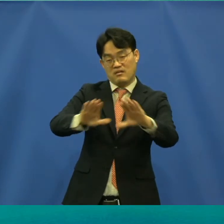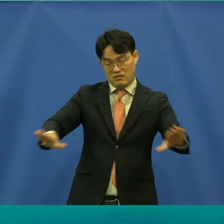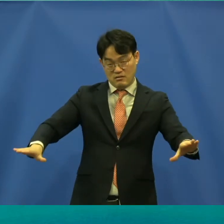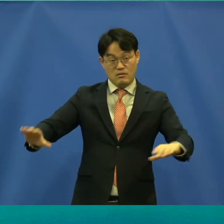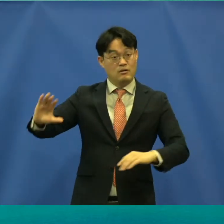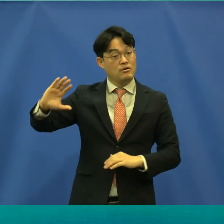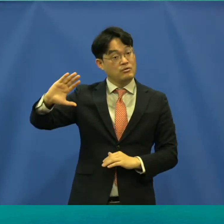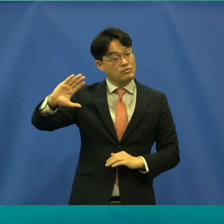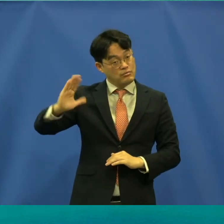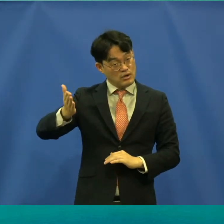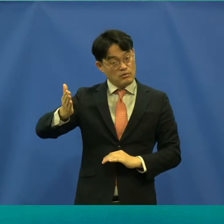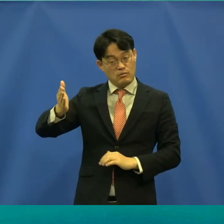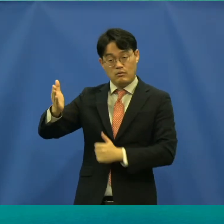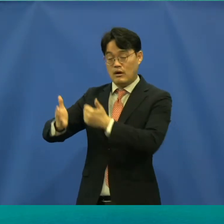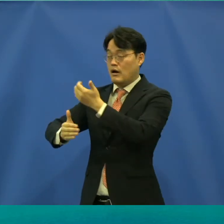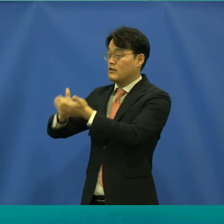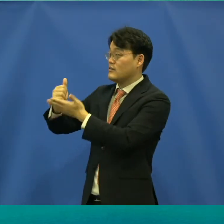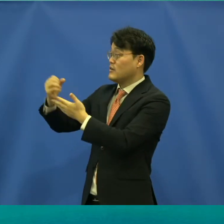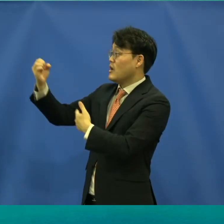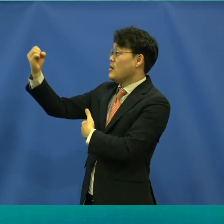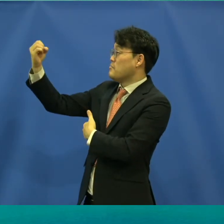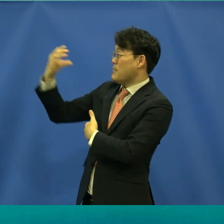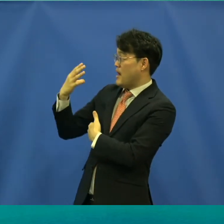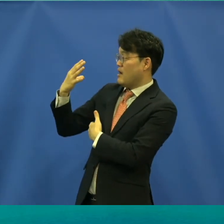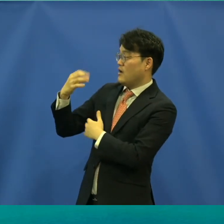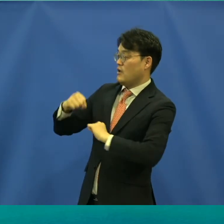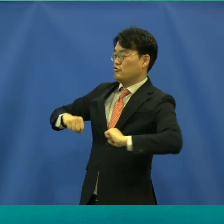하나님이 나를 어디론가 데리고 가실 것이고